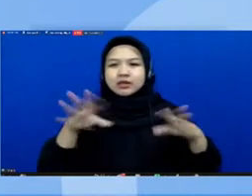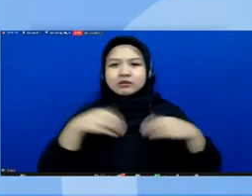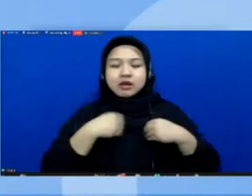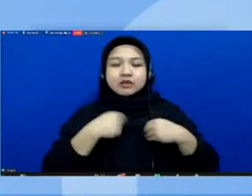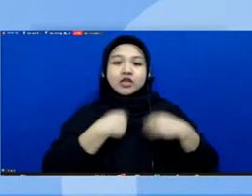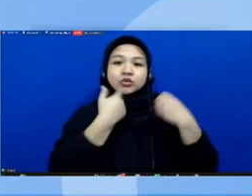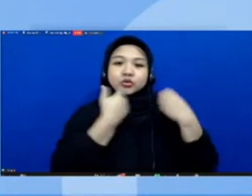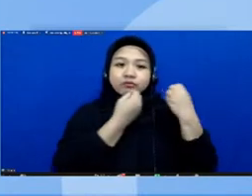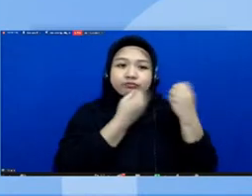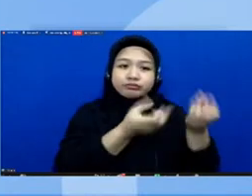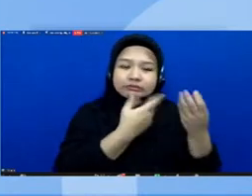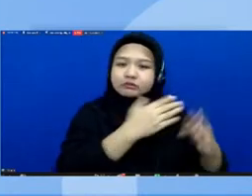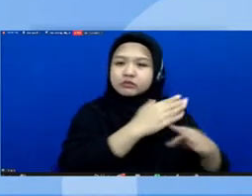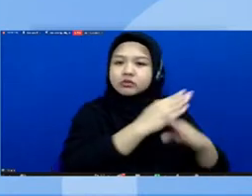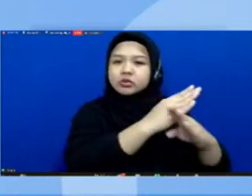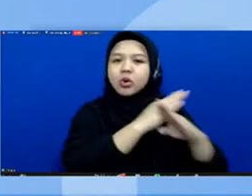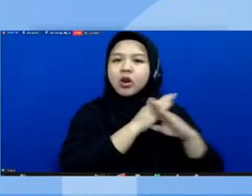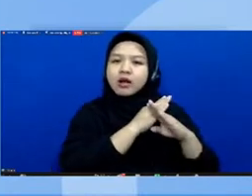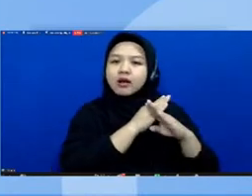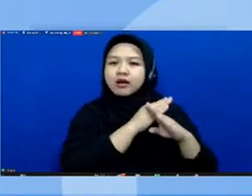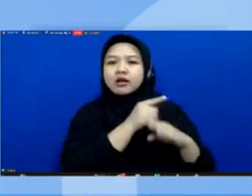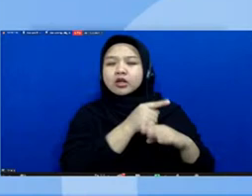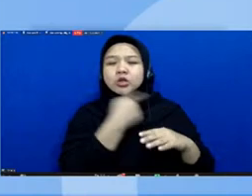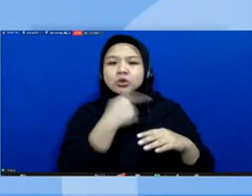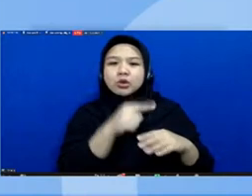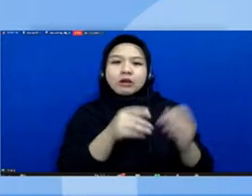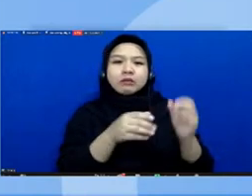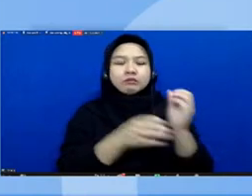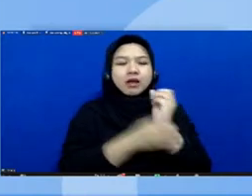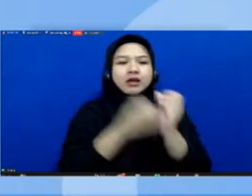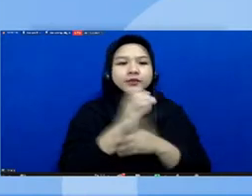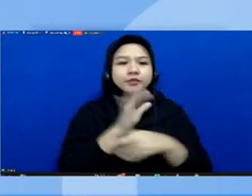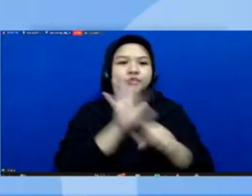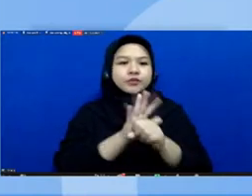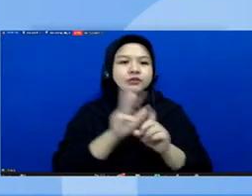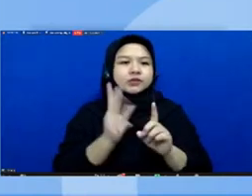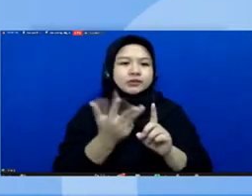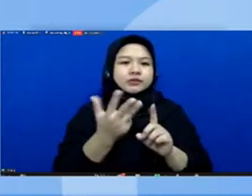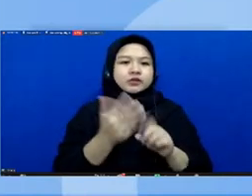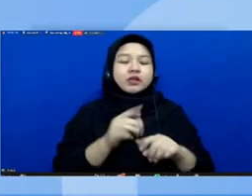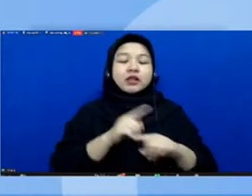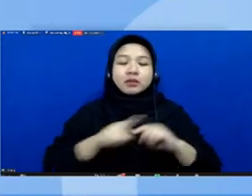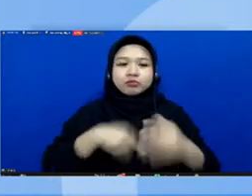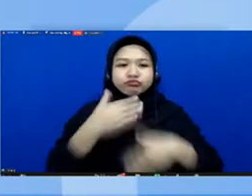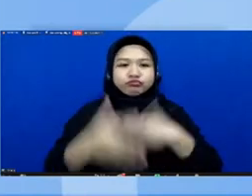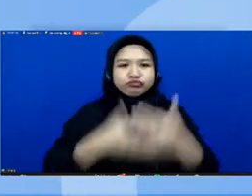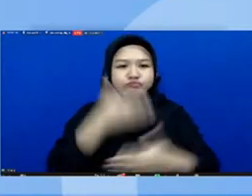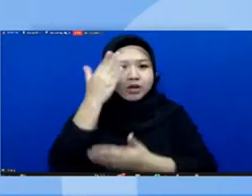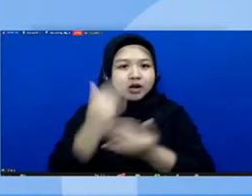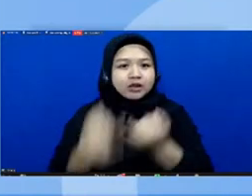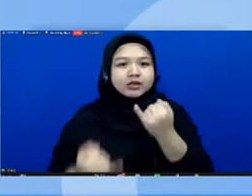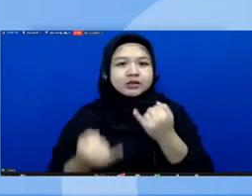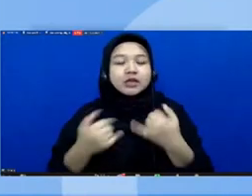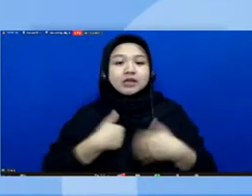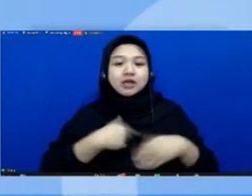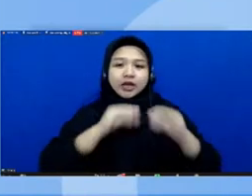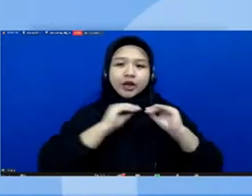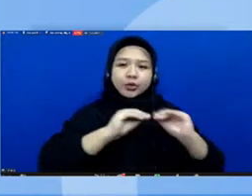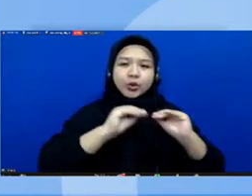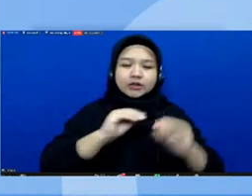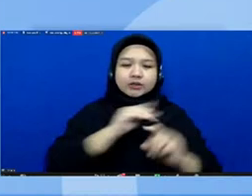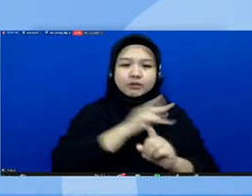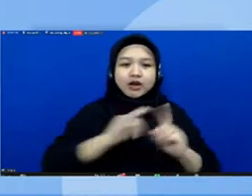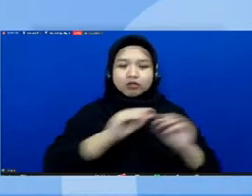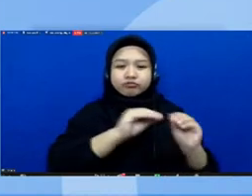saya utarakan kepada mereka tentang bahaya COVID-19. Tapi akhirnya setelah saya mengedukasi masyarakat,